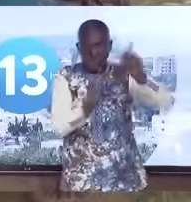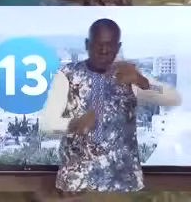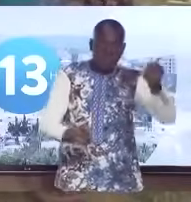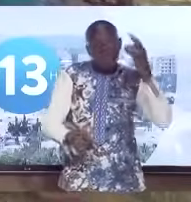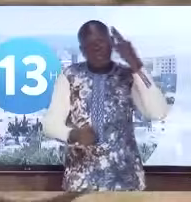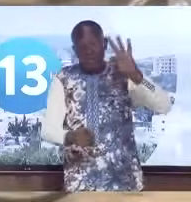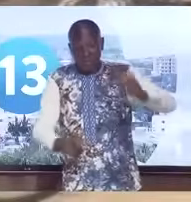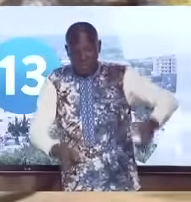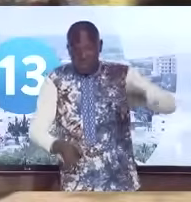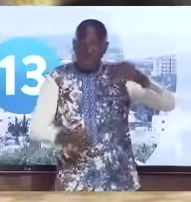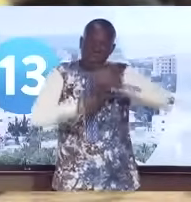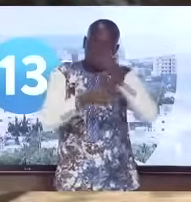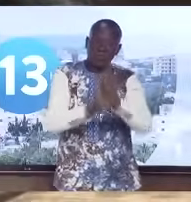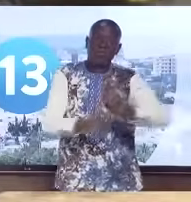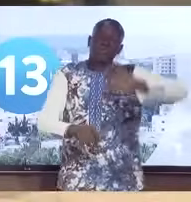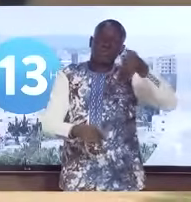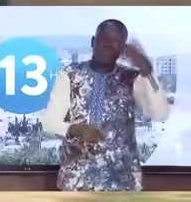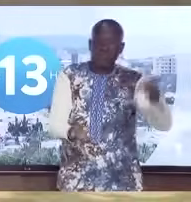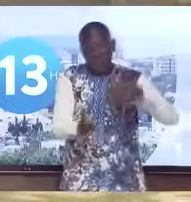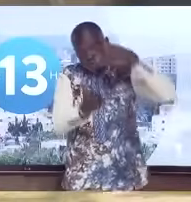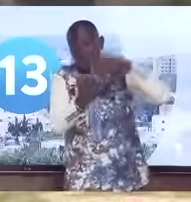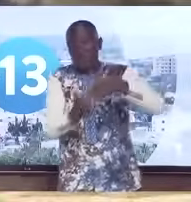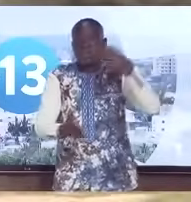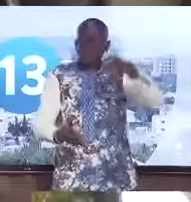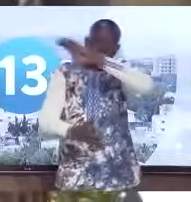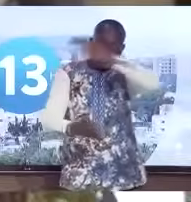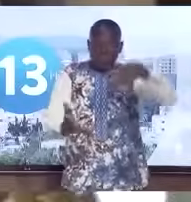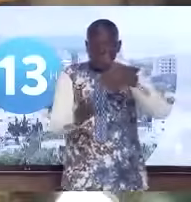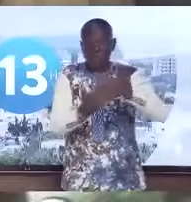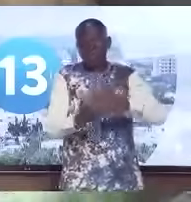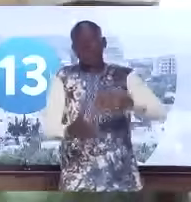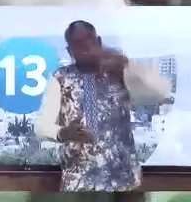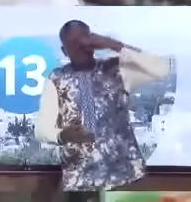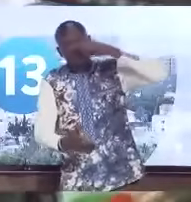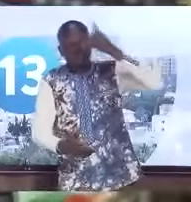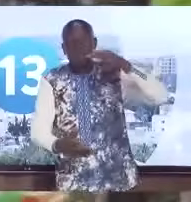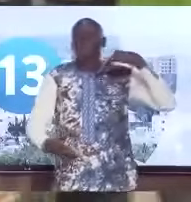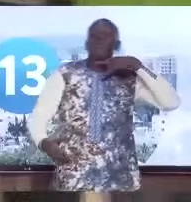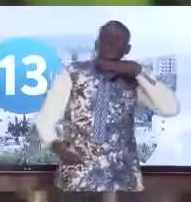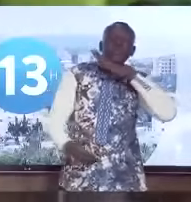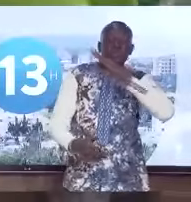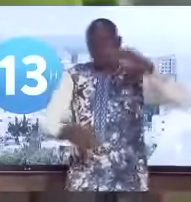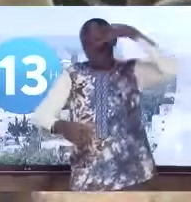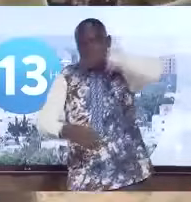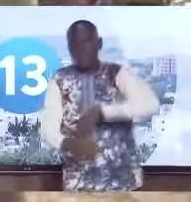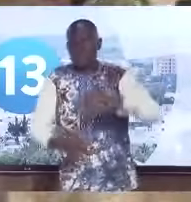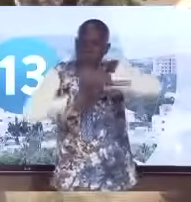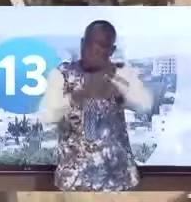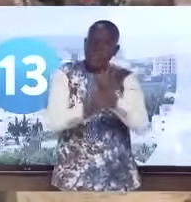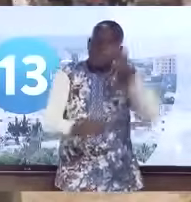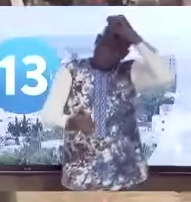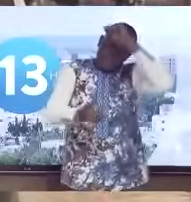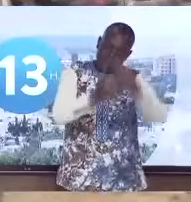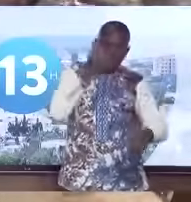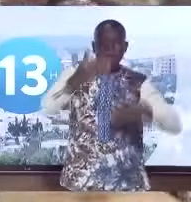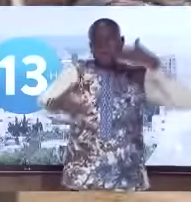sac d'engrais à 12 000 francs CFA et 4 000 francs le sac de la fumure organique. L'opération d'enlèvement de ces produits se passe bien à